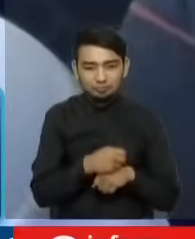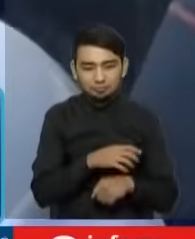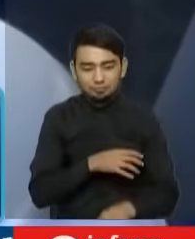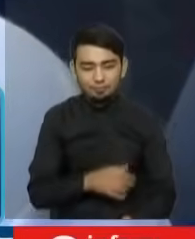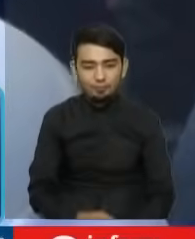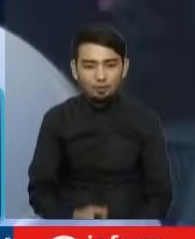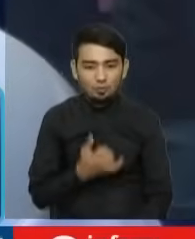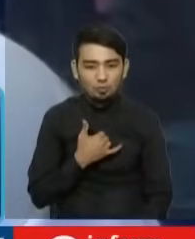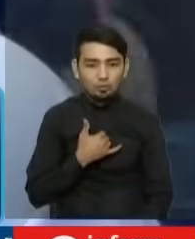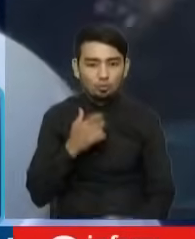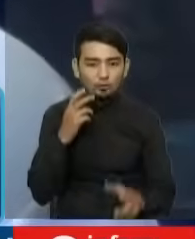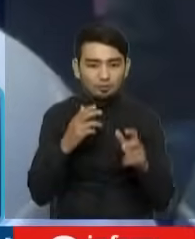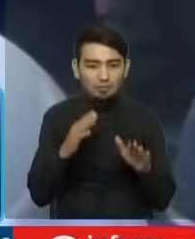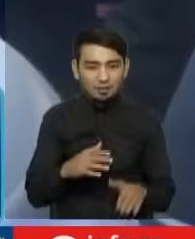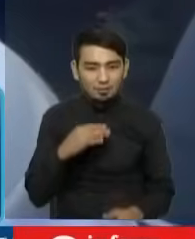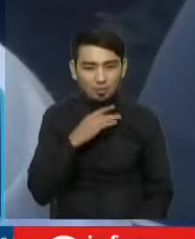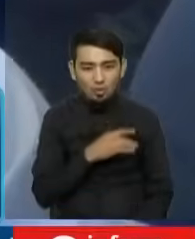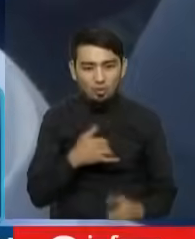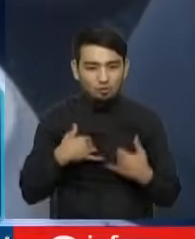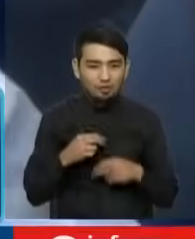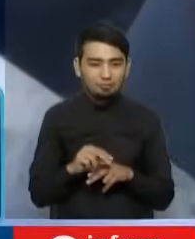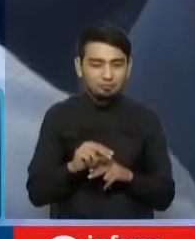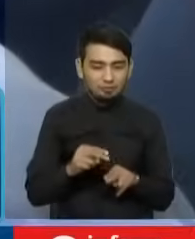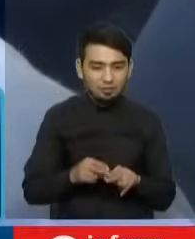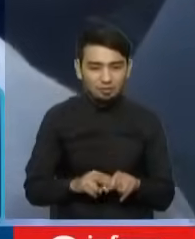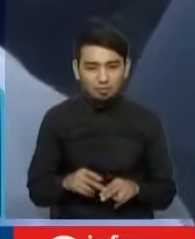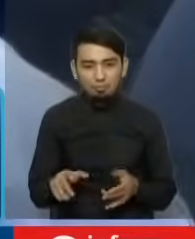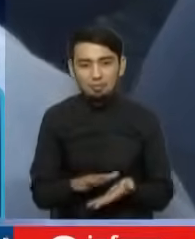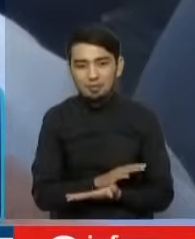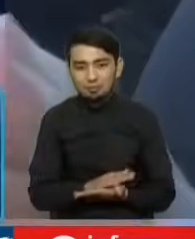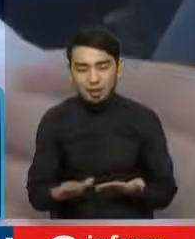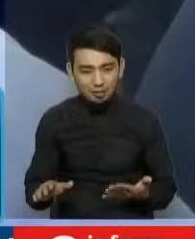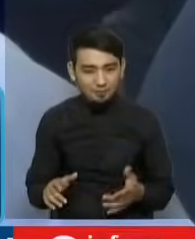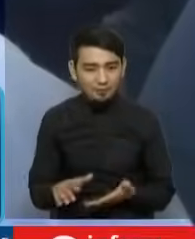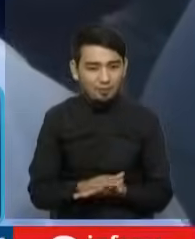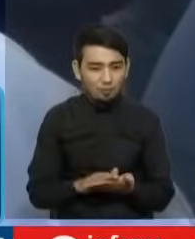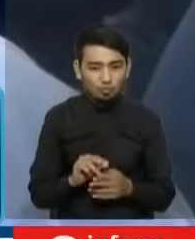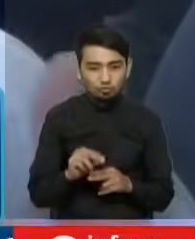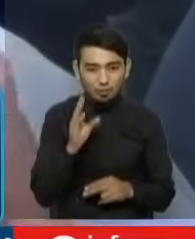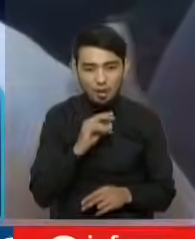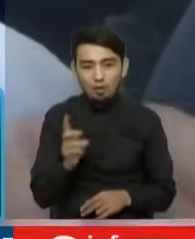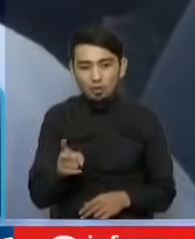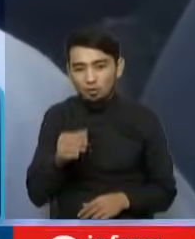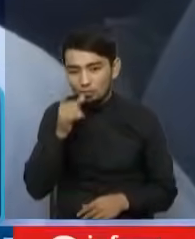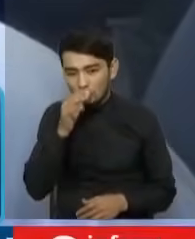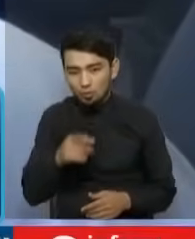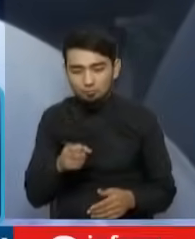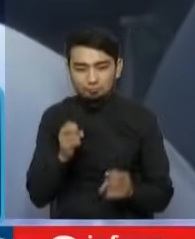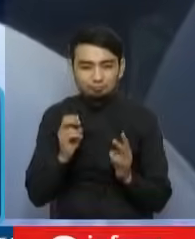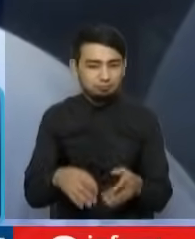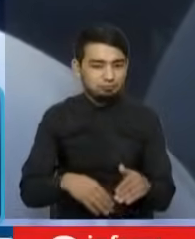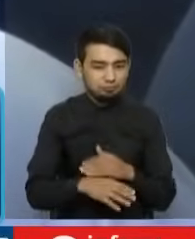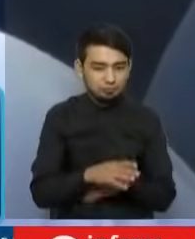У нас в университете многие преподаватели вообще преподают бесплатно, а те, которые не могут, увольняются. Они отдали